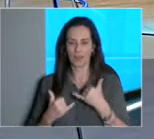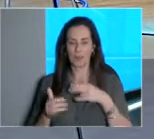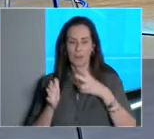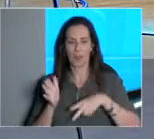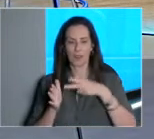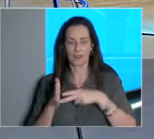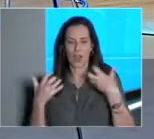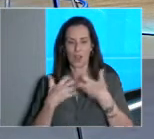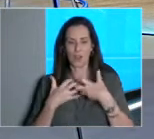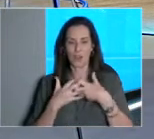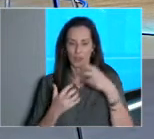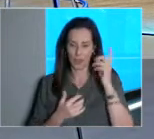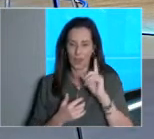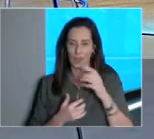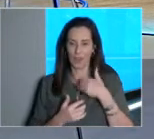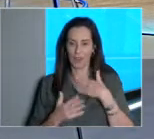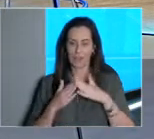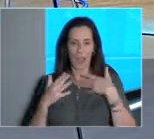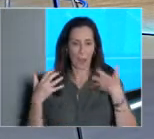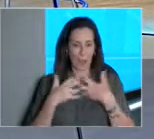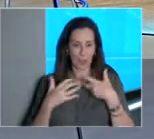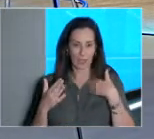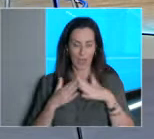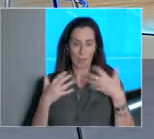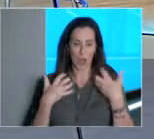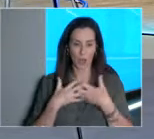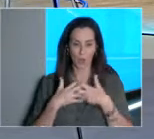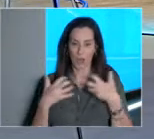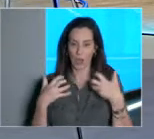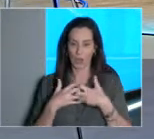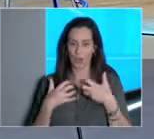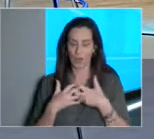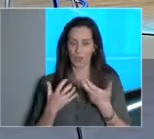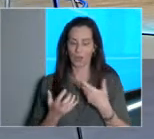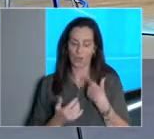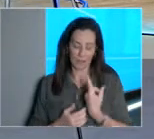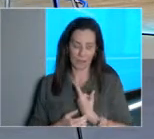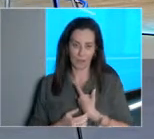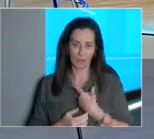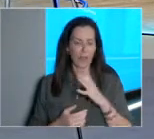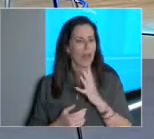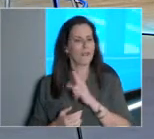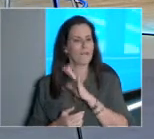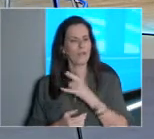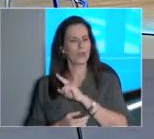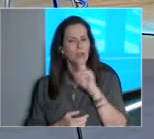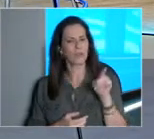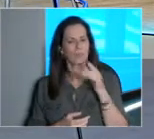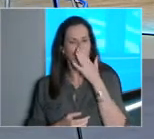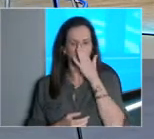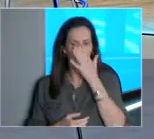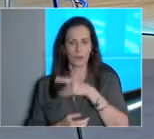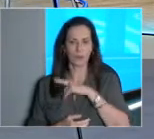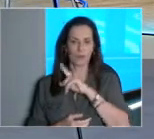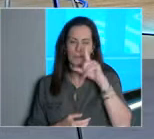הרכבת באשדוד, אני לא יודעת אם אתה יודע, אבל אני אשדודית במקור. אשדודית גאה. כן, בדרך לאן, אורית? אנחנו עושים היום